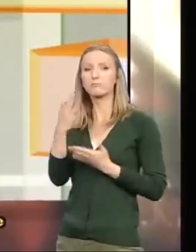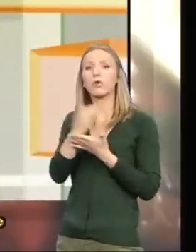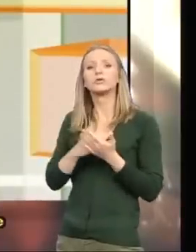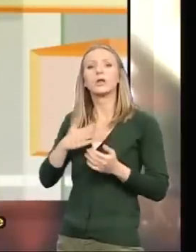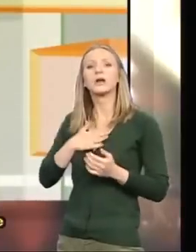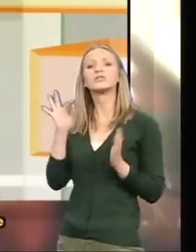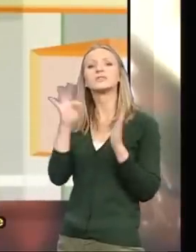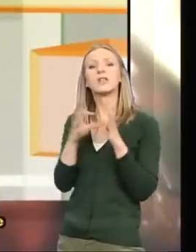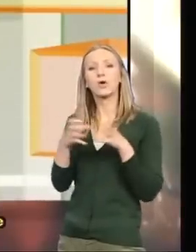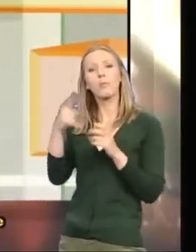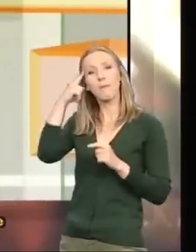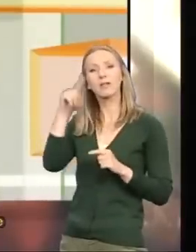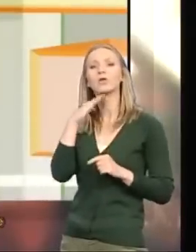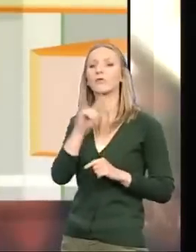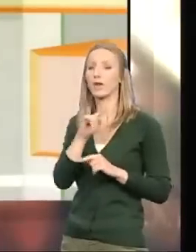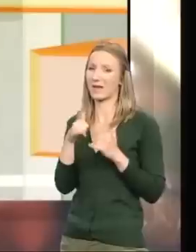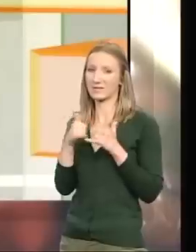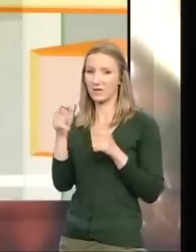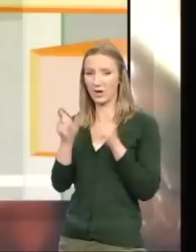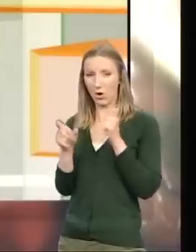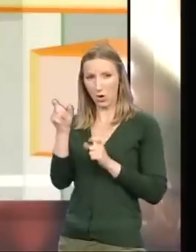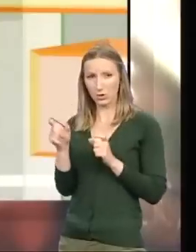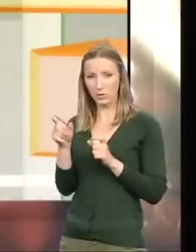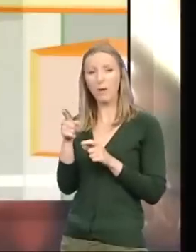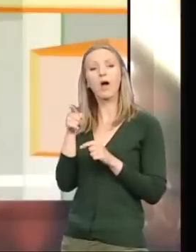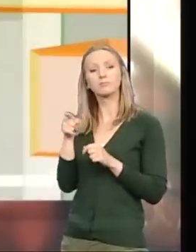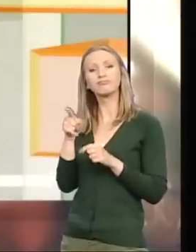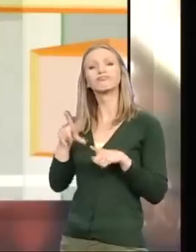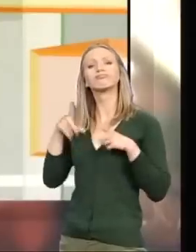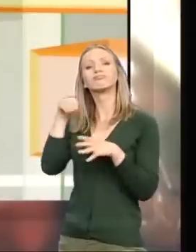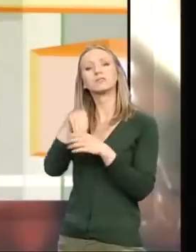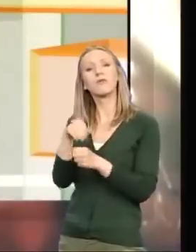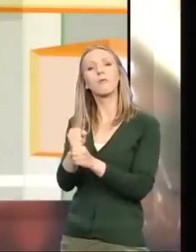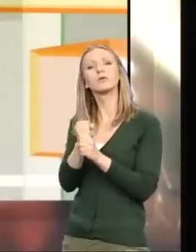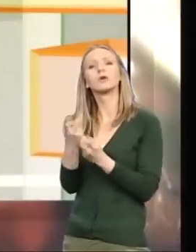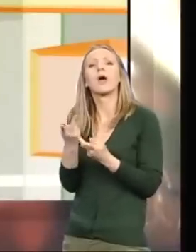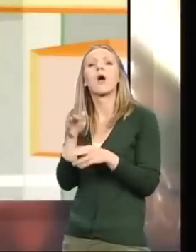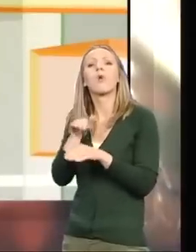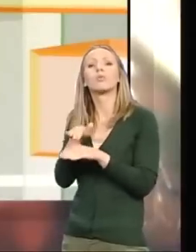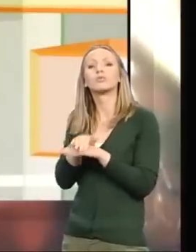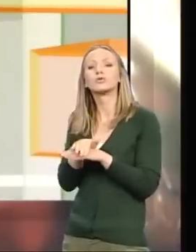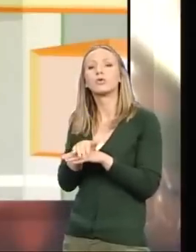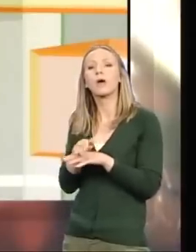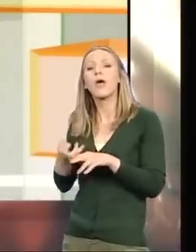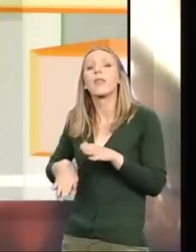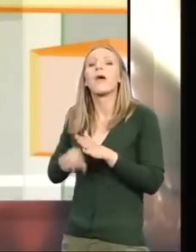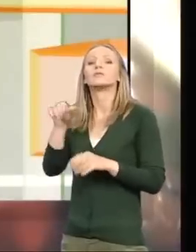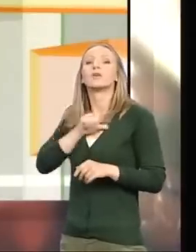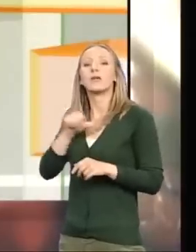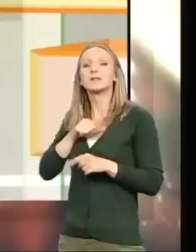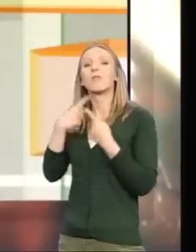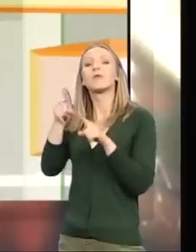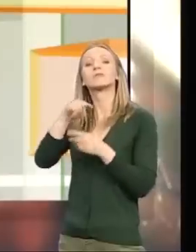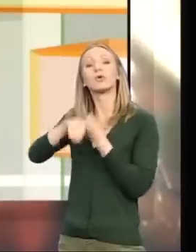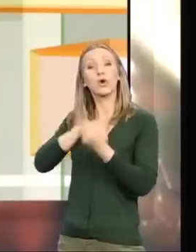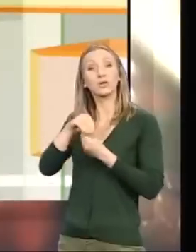mentalno-nedovno razvijene osobe, ali je stanovanje uz podršku kao usluga negdje i najinteresantnije, pogotovo u roditeljima, jer mi